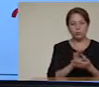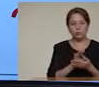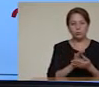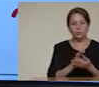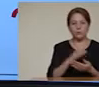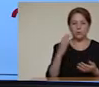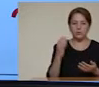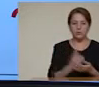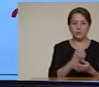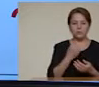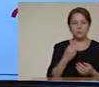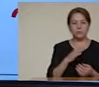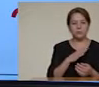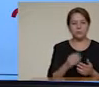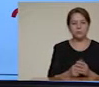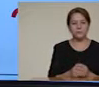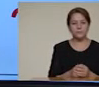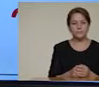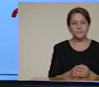bilan aniqlay olasiz.